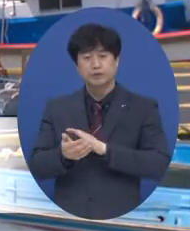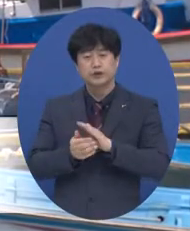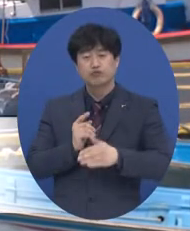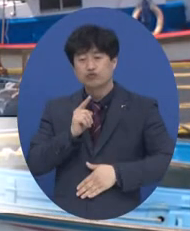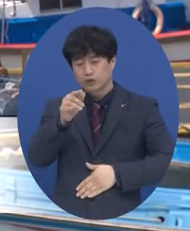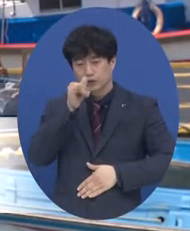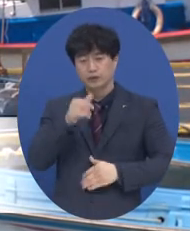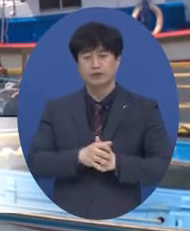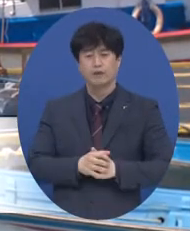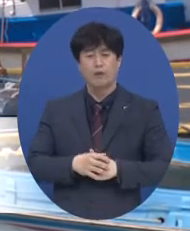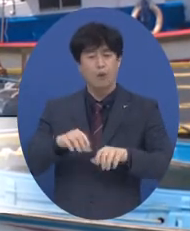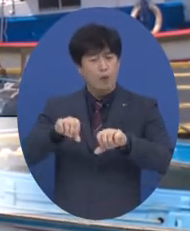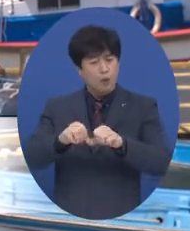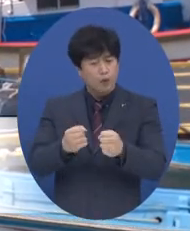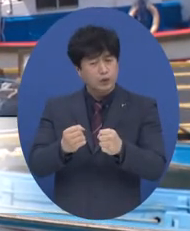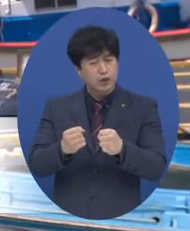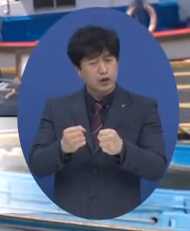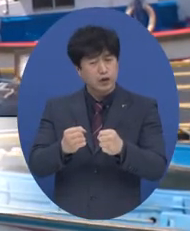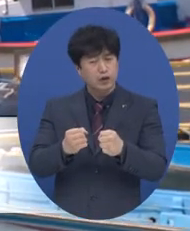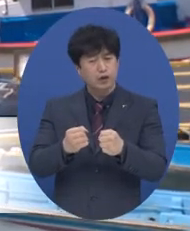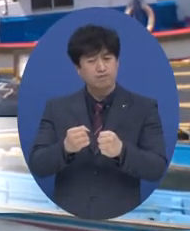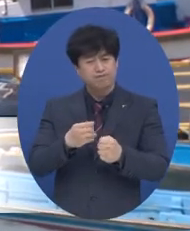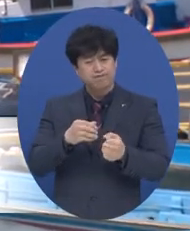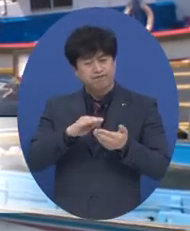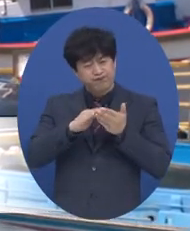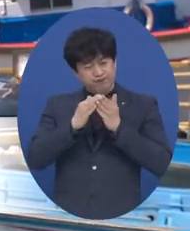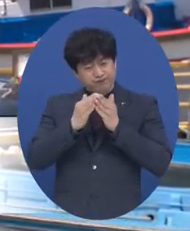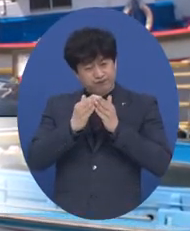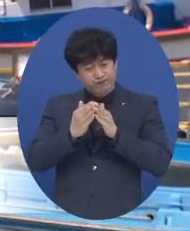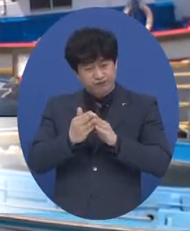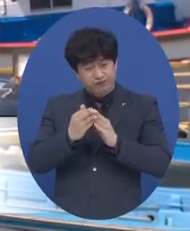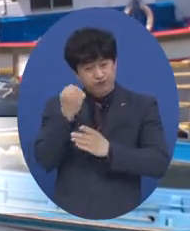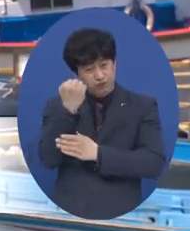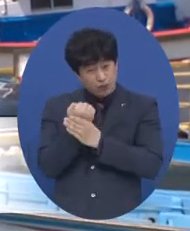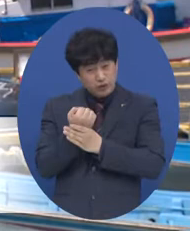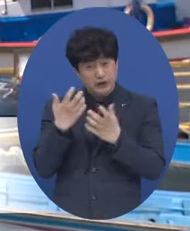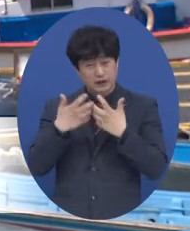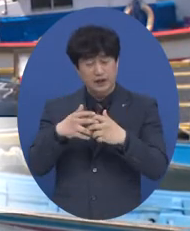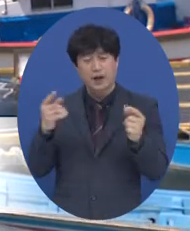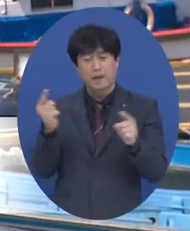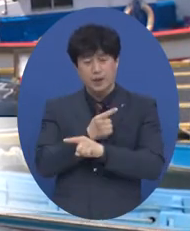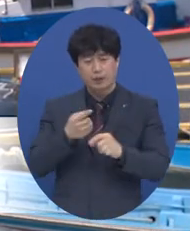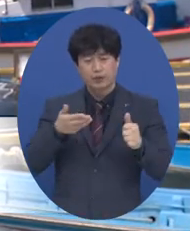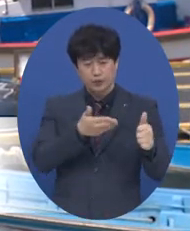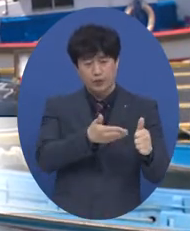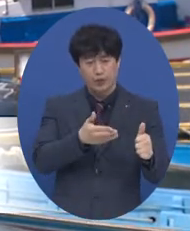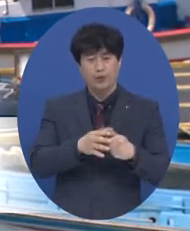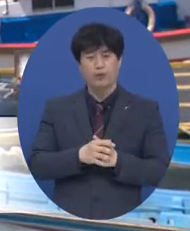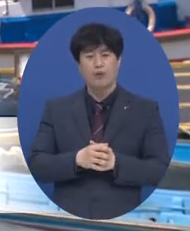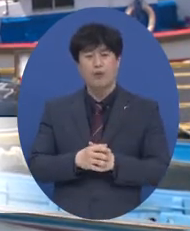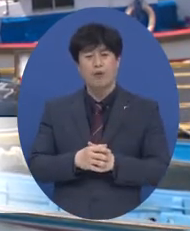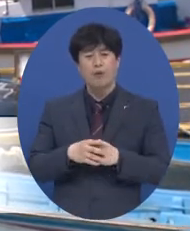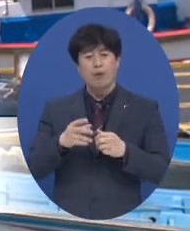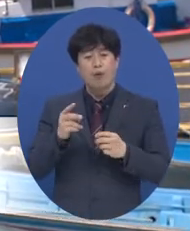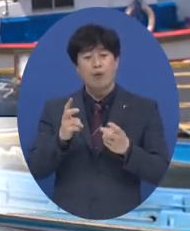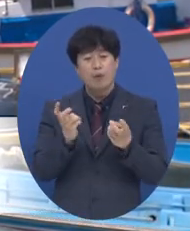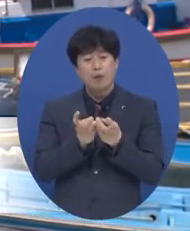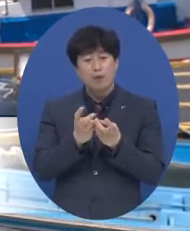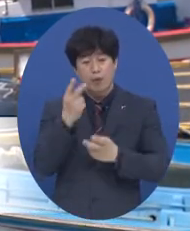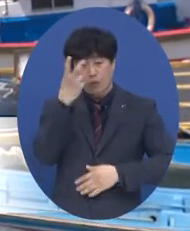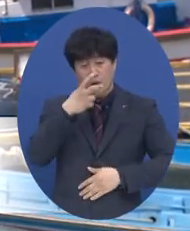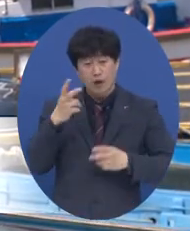고장 나거나 낡은 기자재는 교체해 주고 그다음에 어떻게